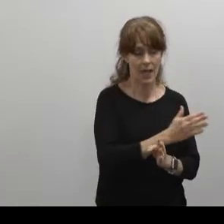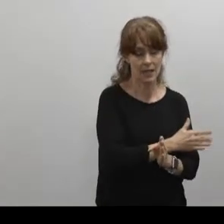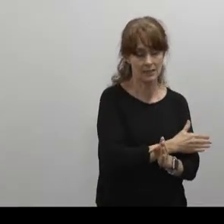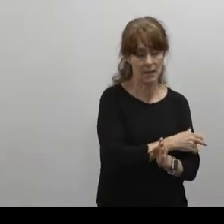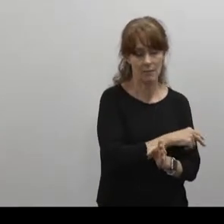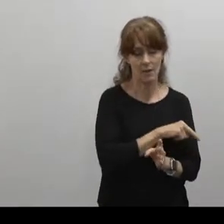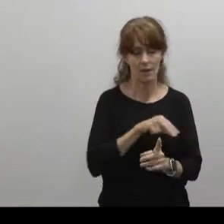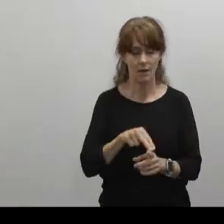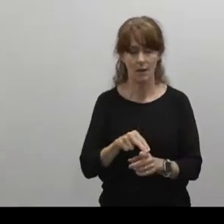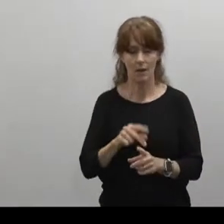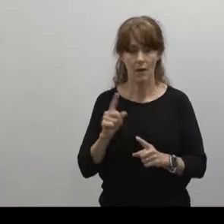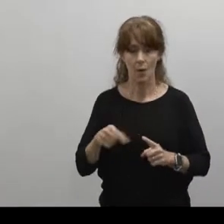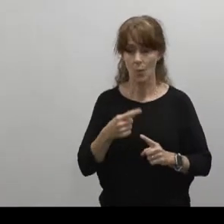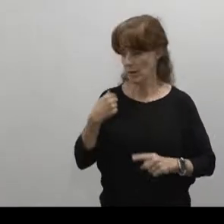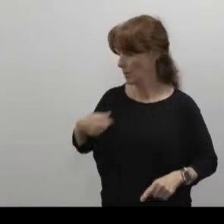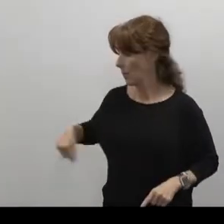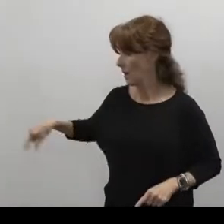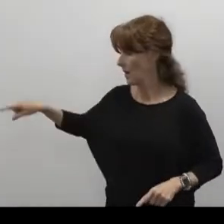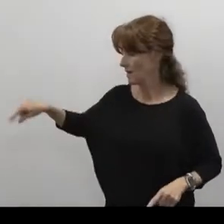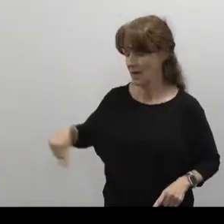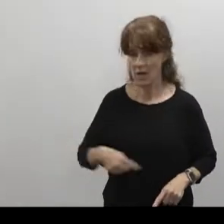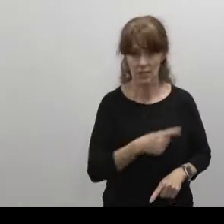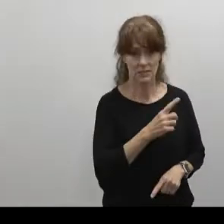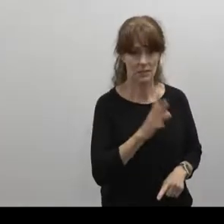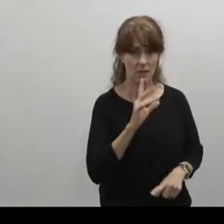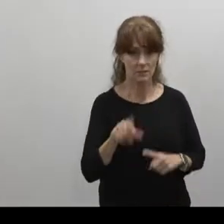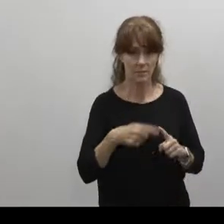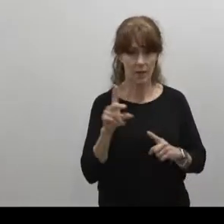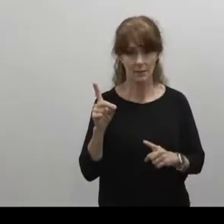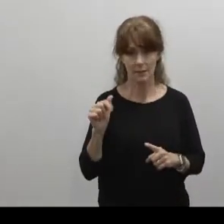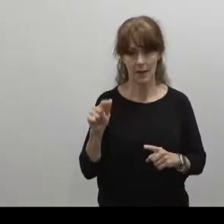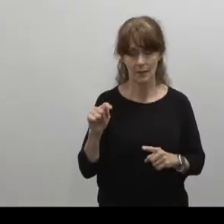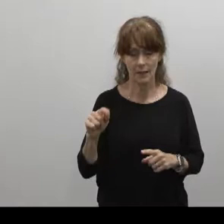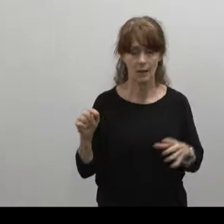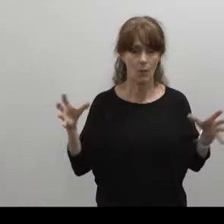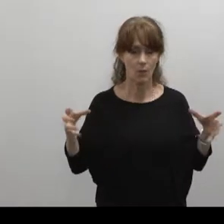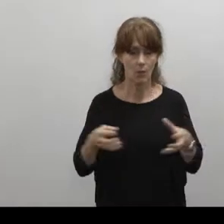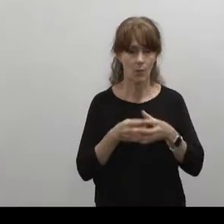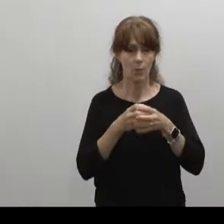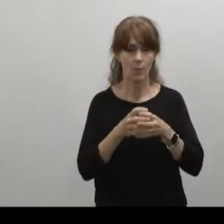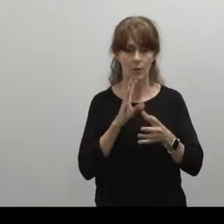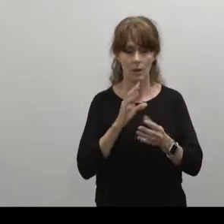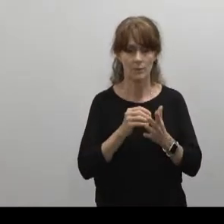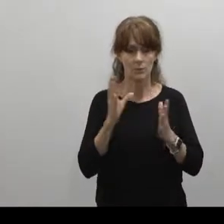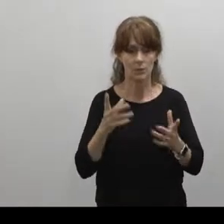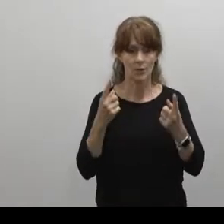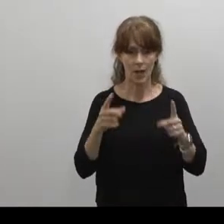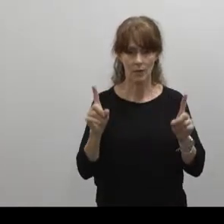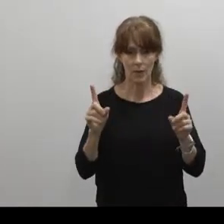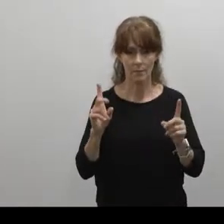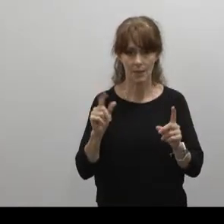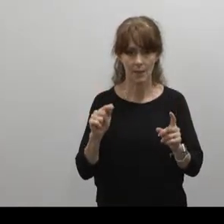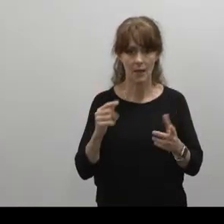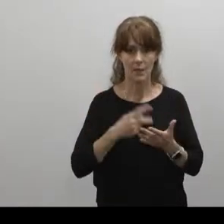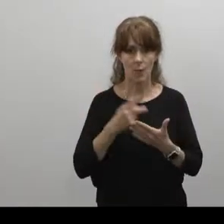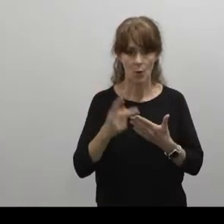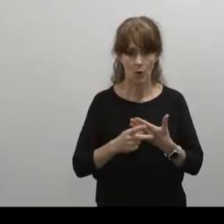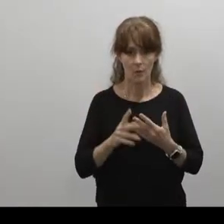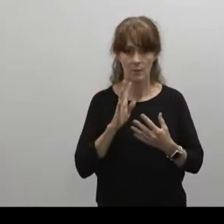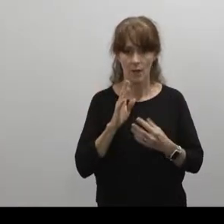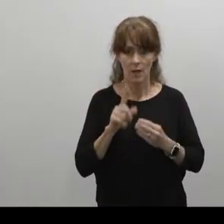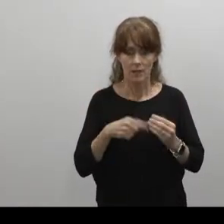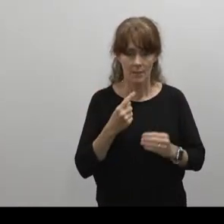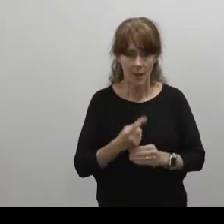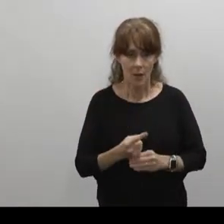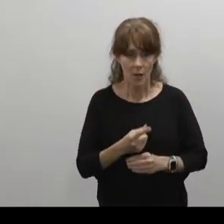anh mà giang nụ tí cứ nè nâng ai bàn dũl bàn đấng nè vầy đại kỳ nâng thư nâng chạy chú nè nâng